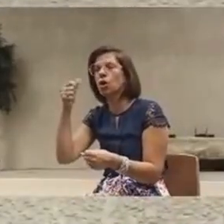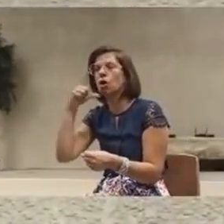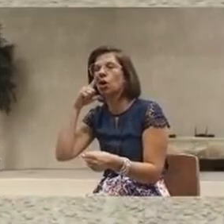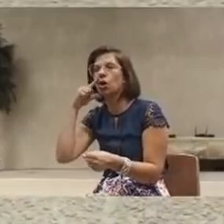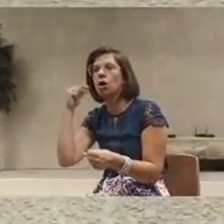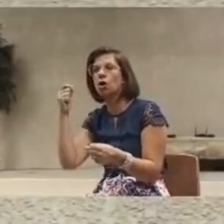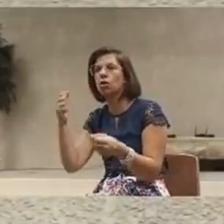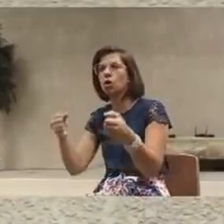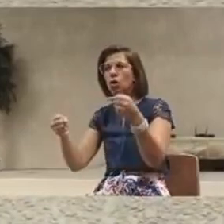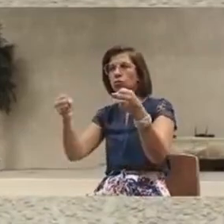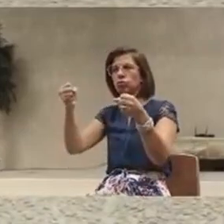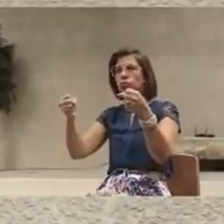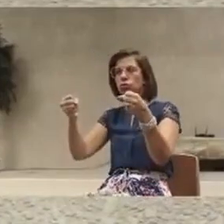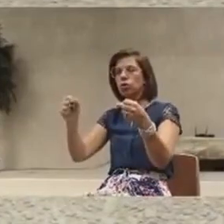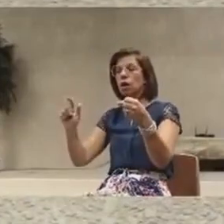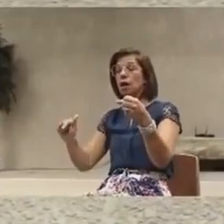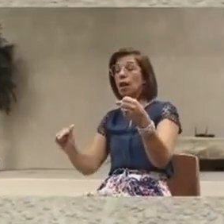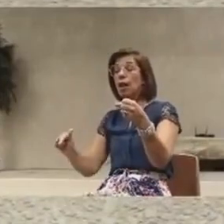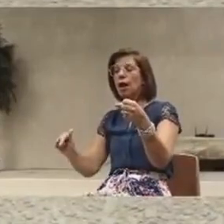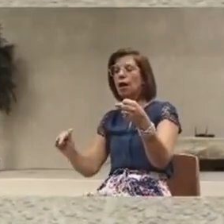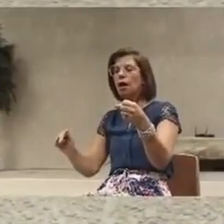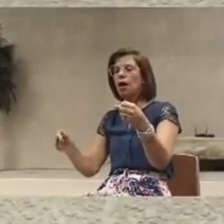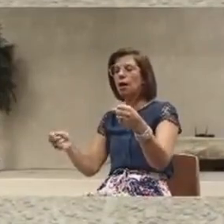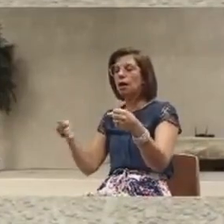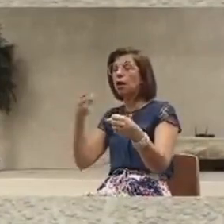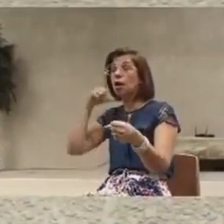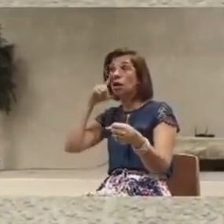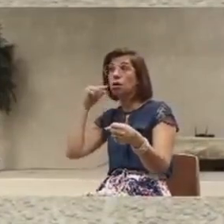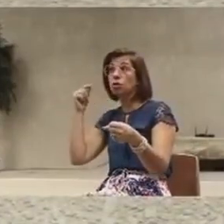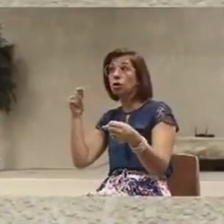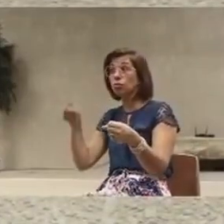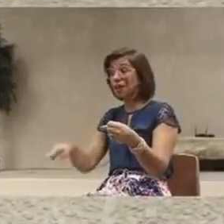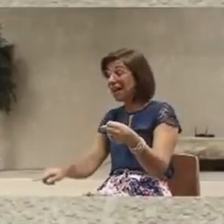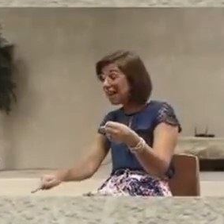Il y avait la clim dedans, il y avait l'eau, il y avait tout.